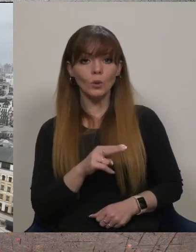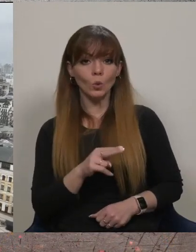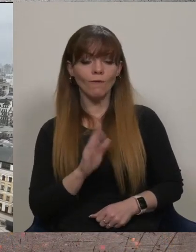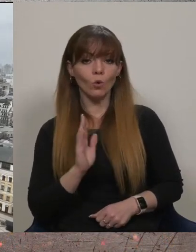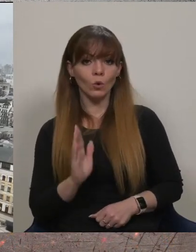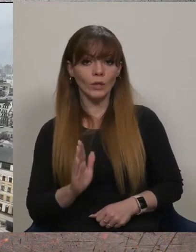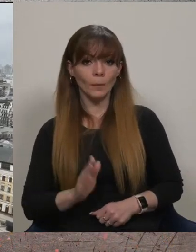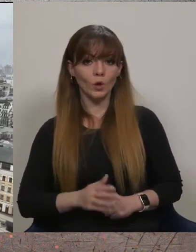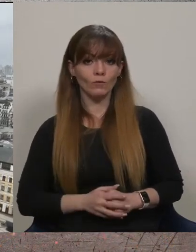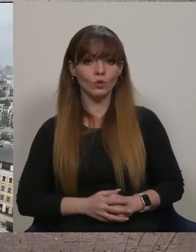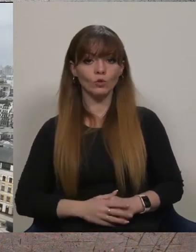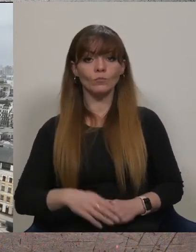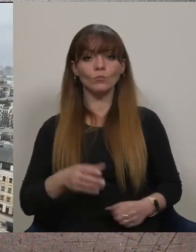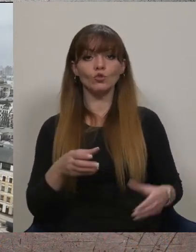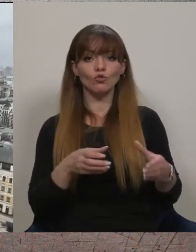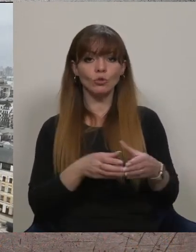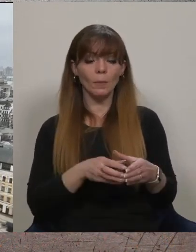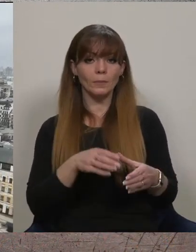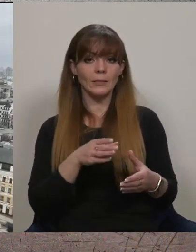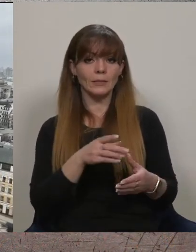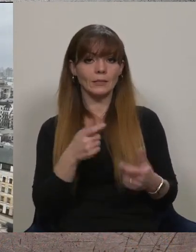Володимировичу, штаб-сержанту.